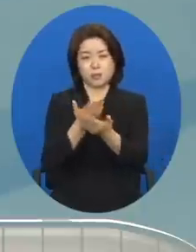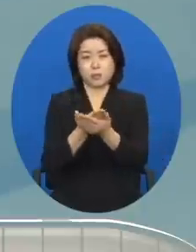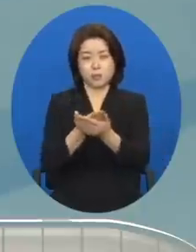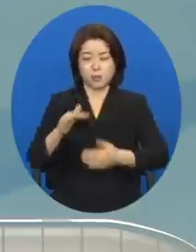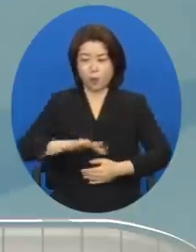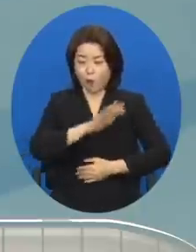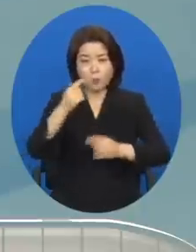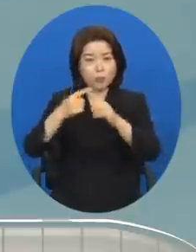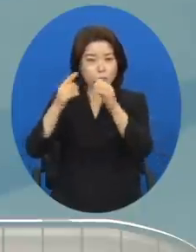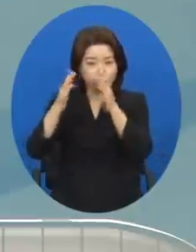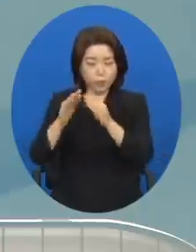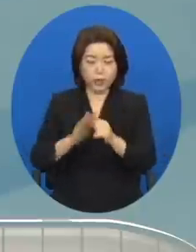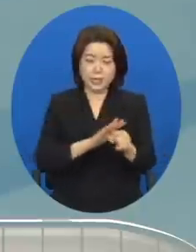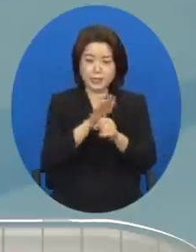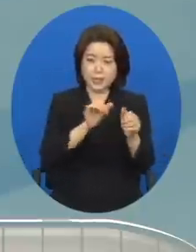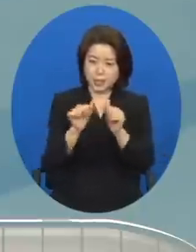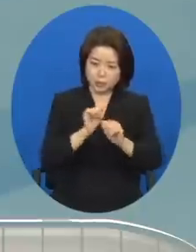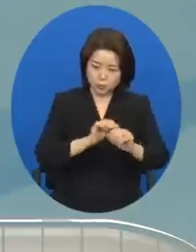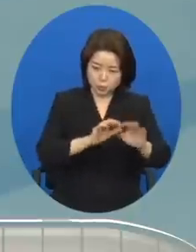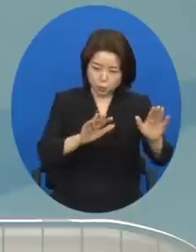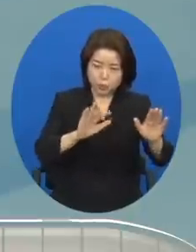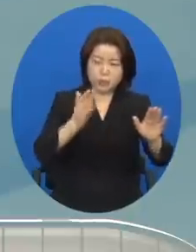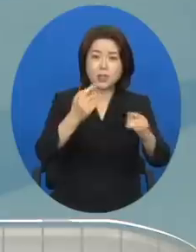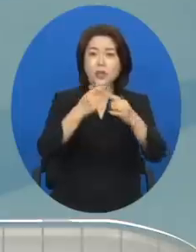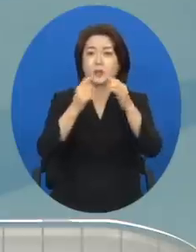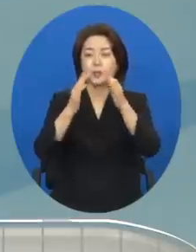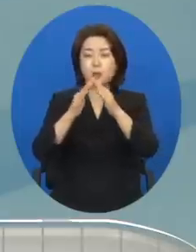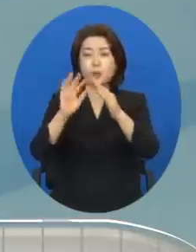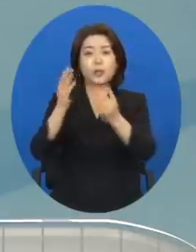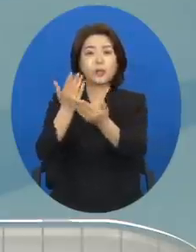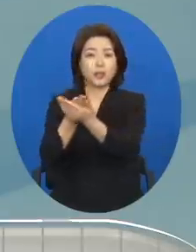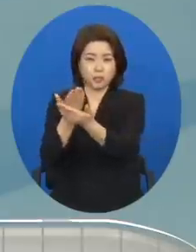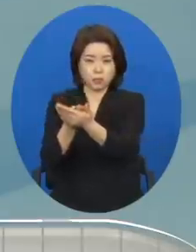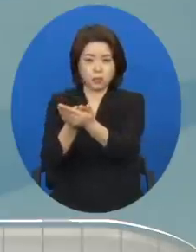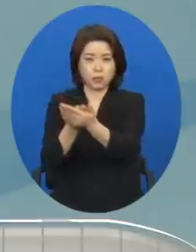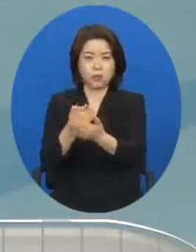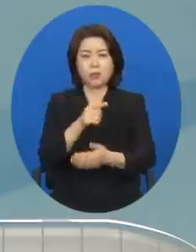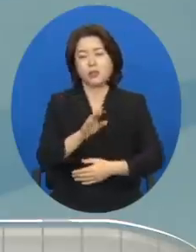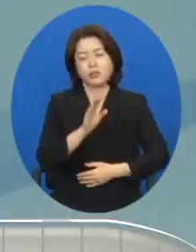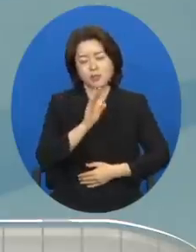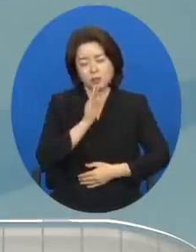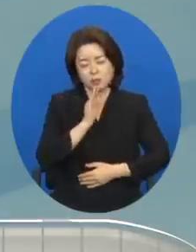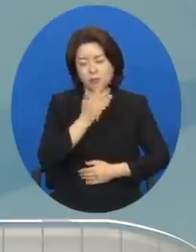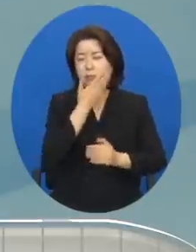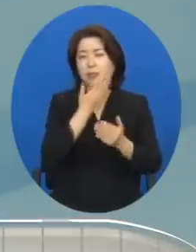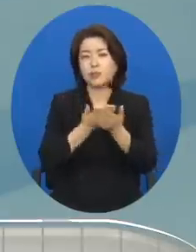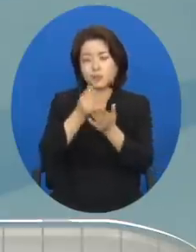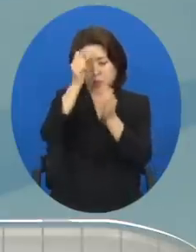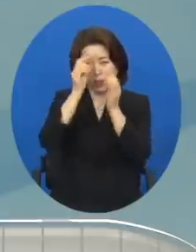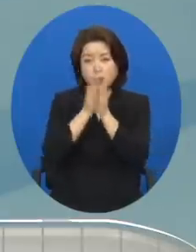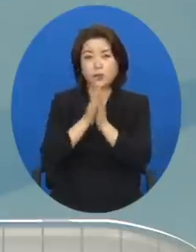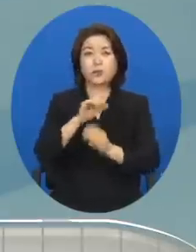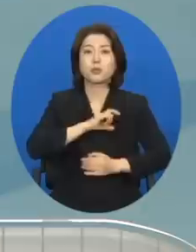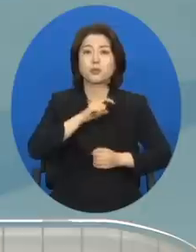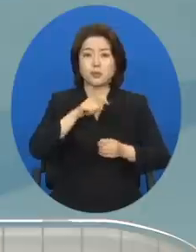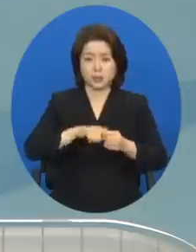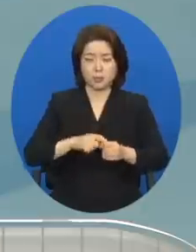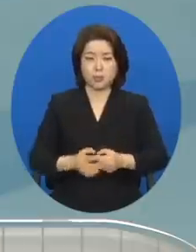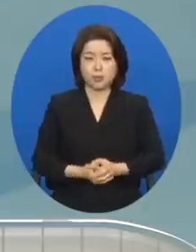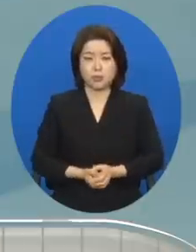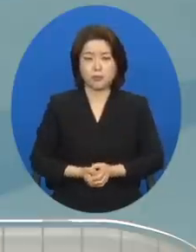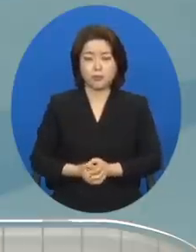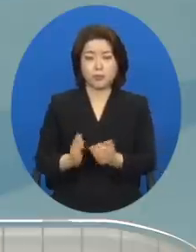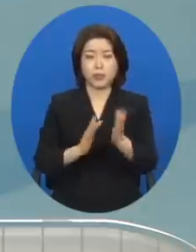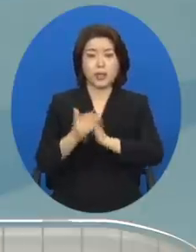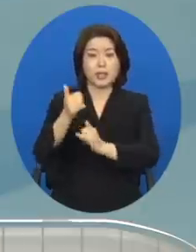교회는 사랑으로 소문난 교회가 되게 해주세요. 이건 정말 중요한 기도 제목입니다. 예수님께서